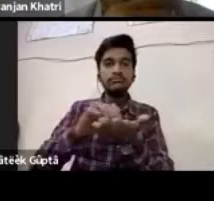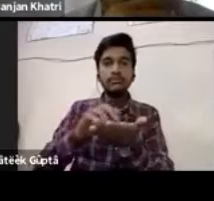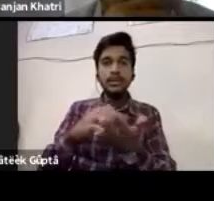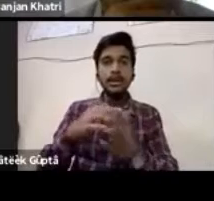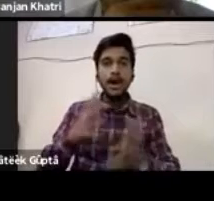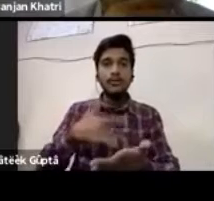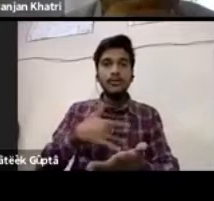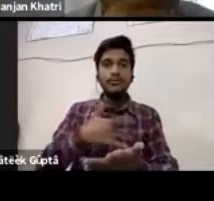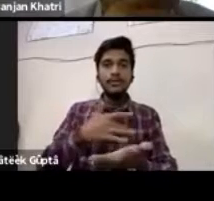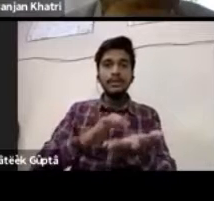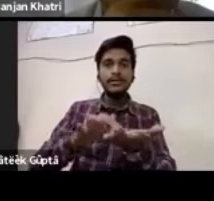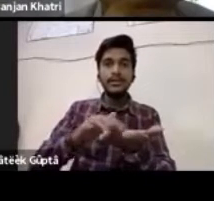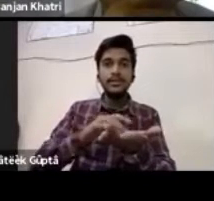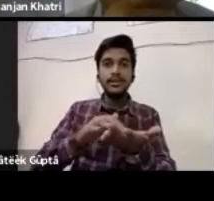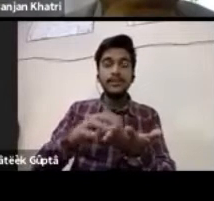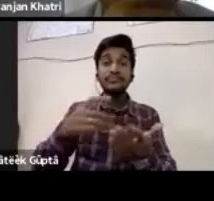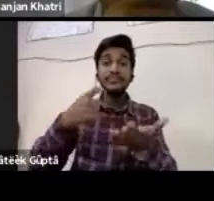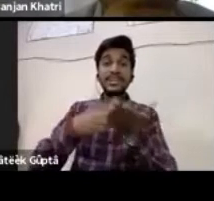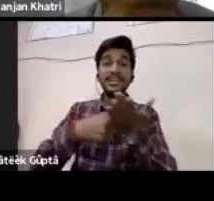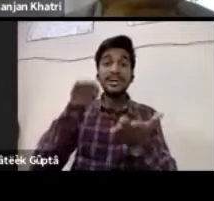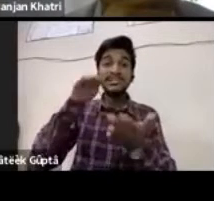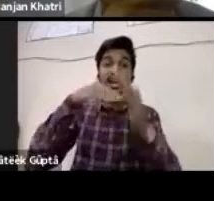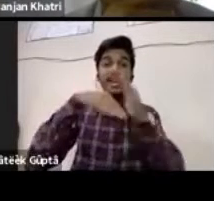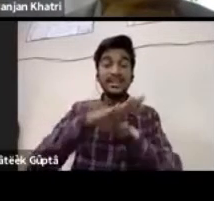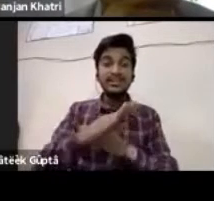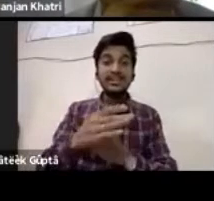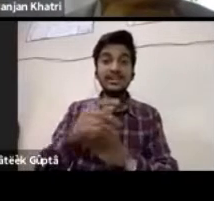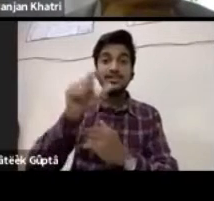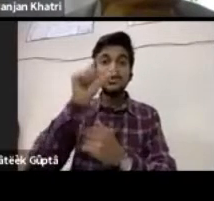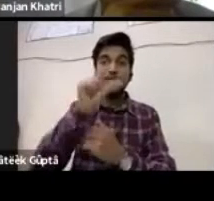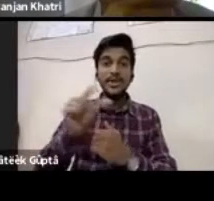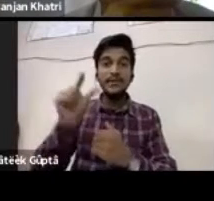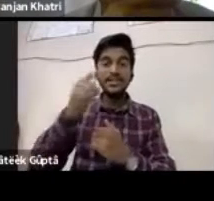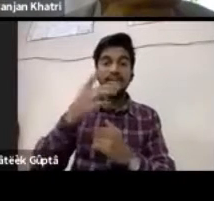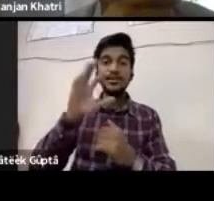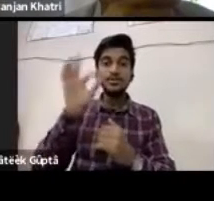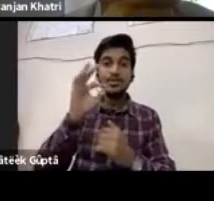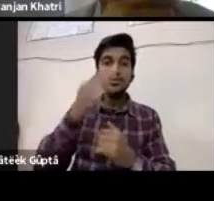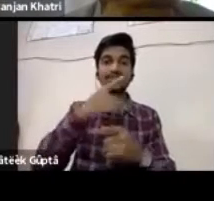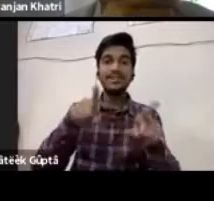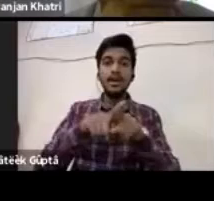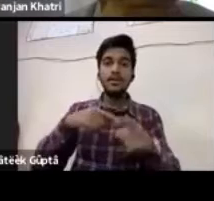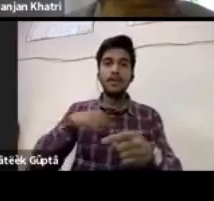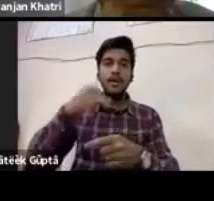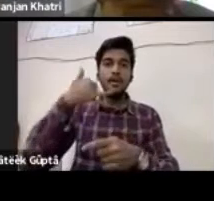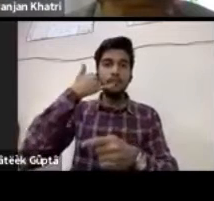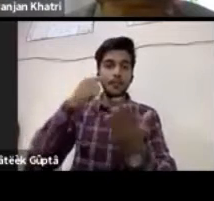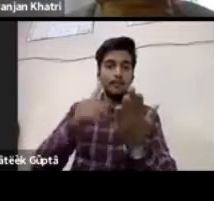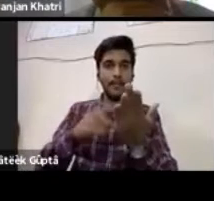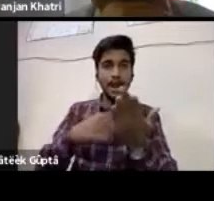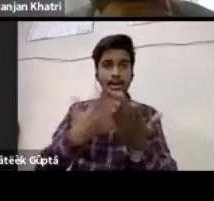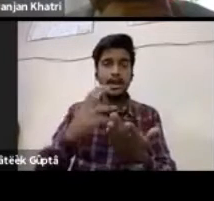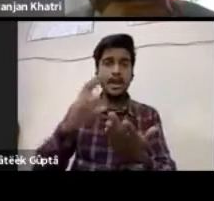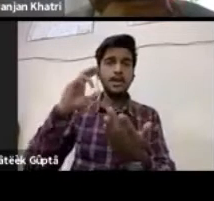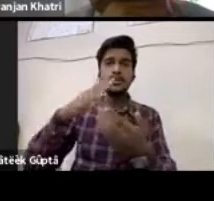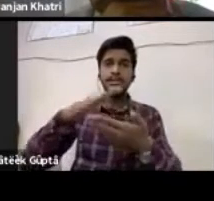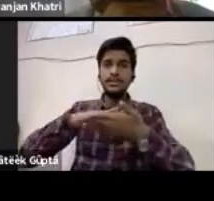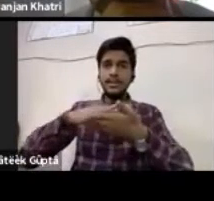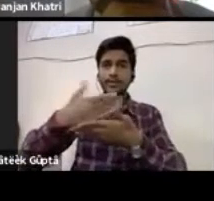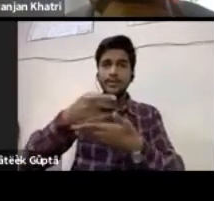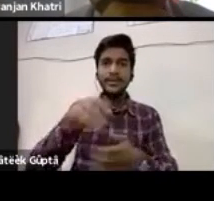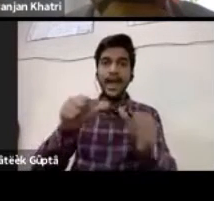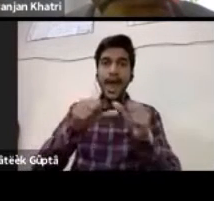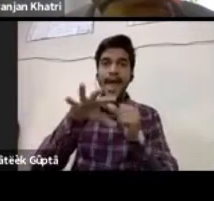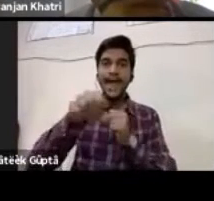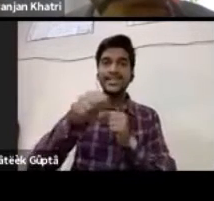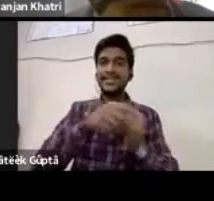बच्चे राजस्थान बोर्ड की टेक्स्ट बुक को, जिसे ब्लाइंड बच्चे मोबाइल या लैपटॉप की हेल्प से एक्सेसिबल वे में पढ़ सके। सो